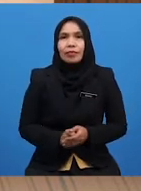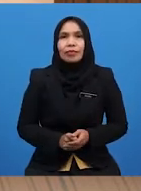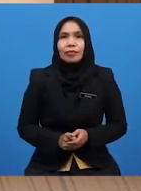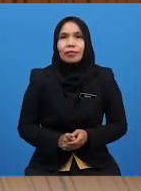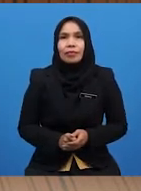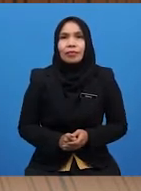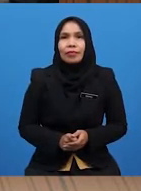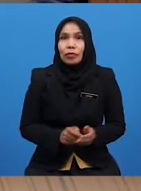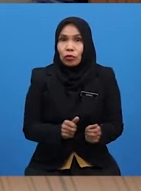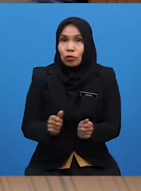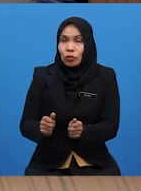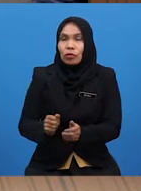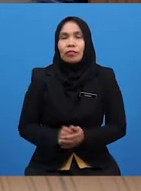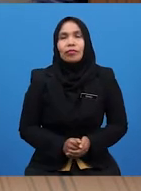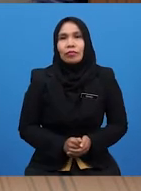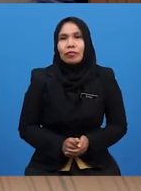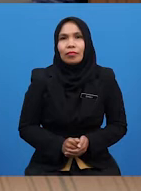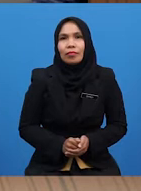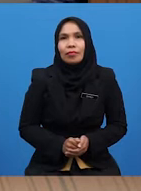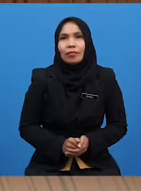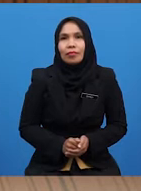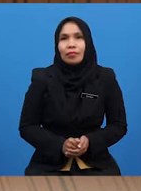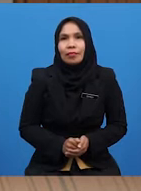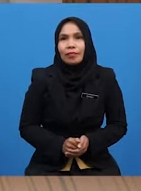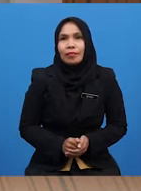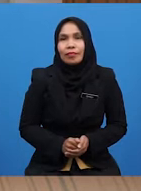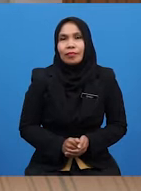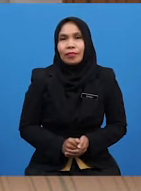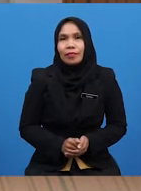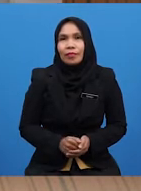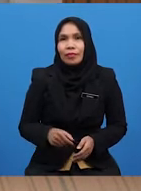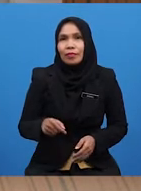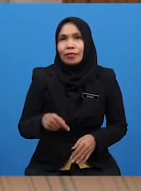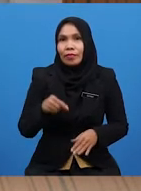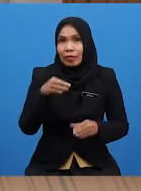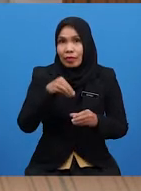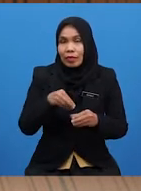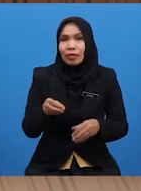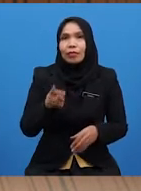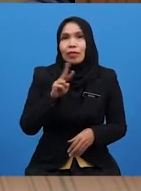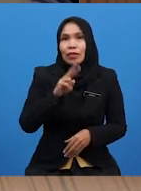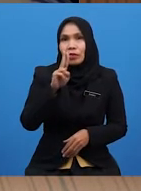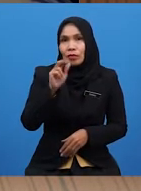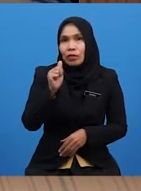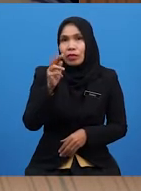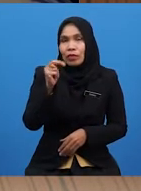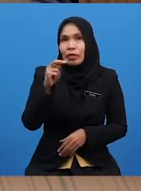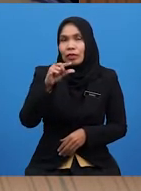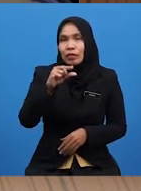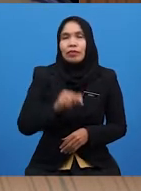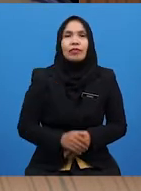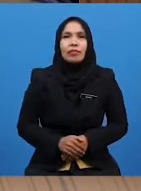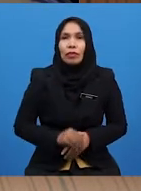atau ruang awam untuk meningkatkan status ruang tersebut agar lebih selesai